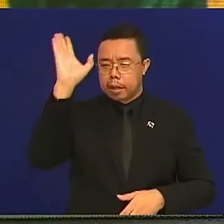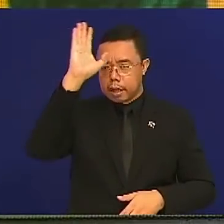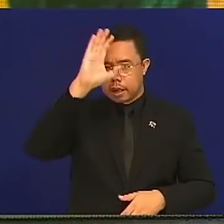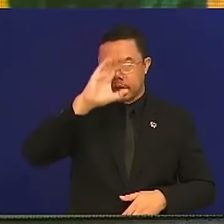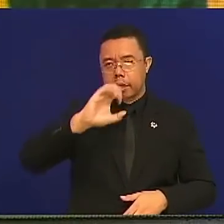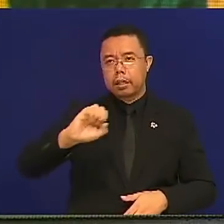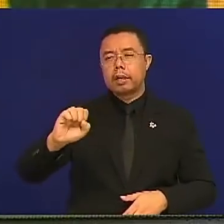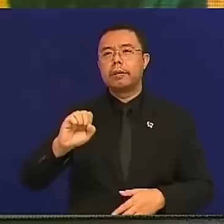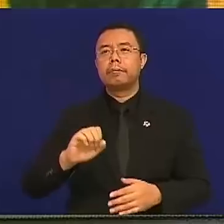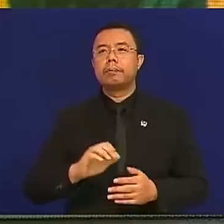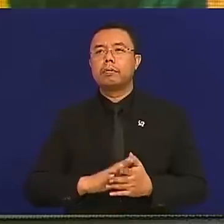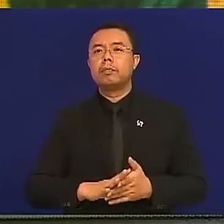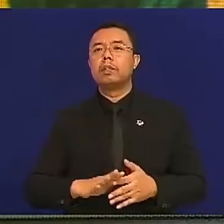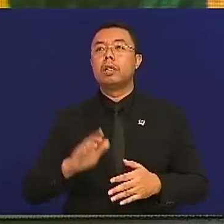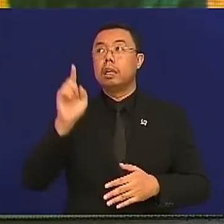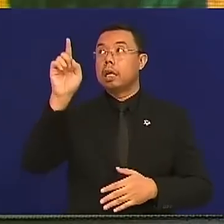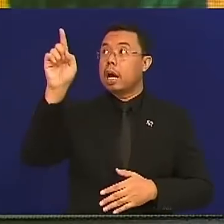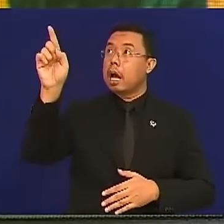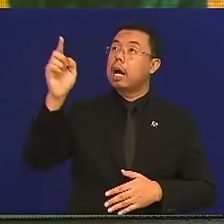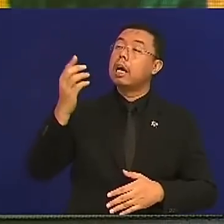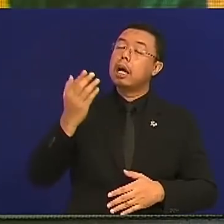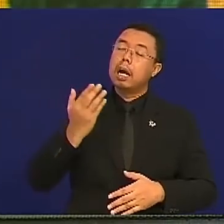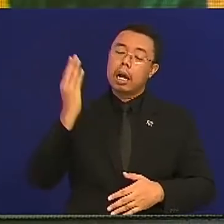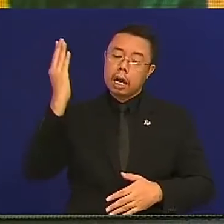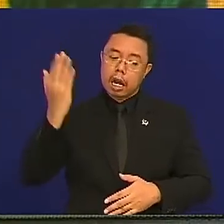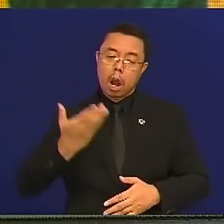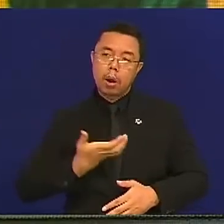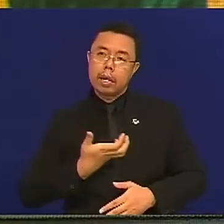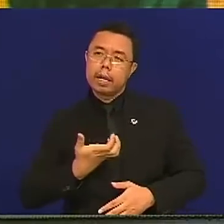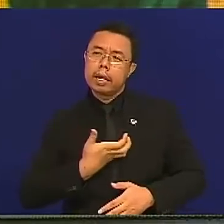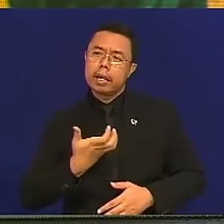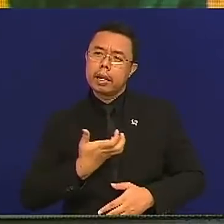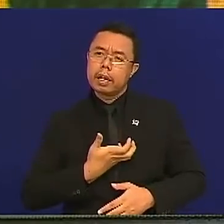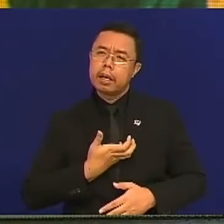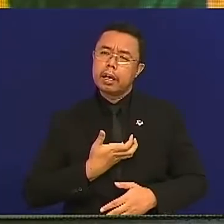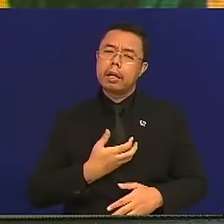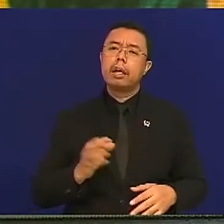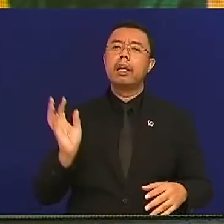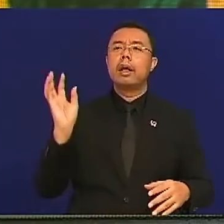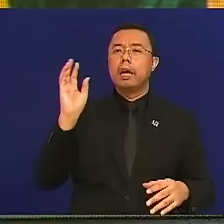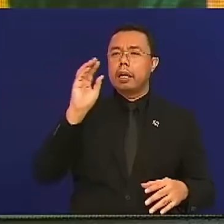dapat mengerti yang Engkau ingini